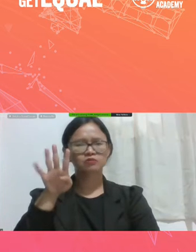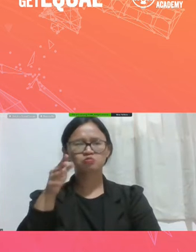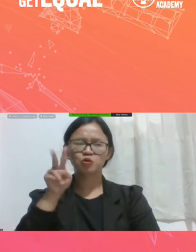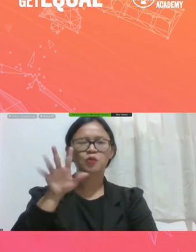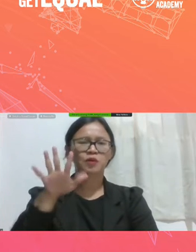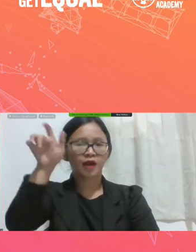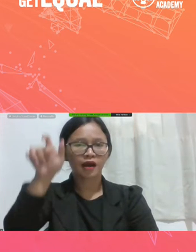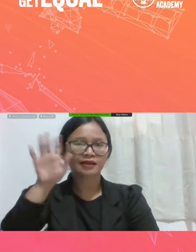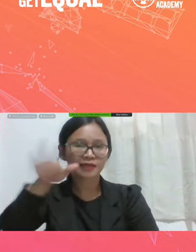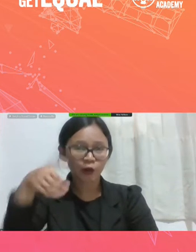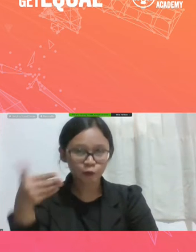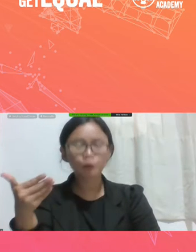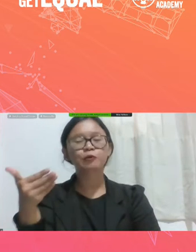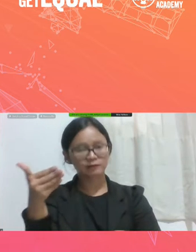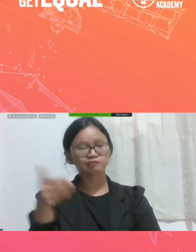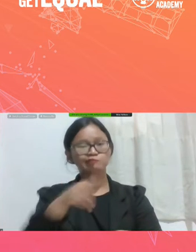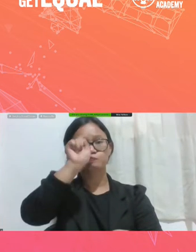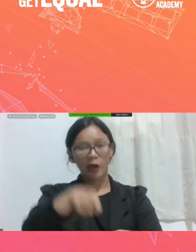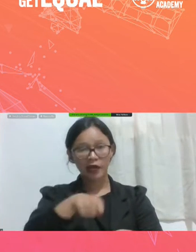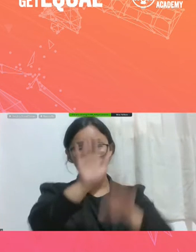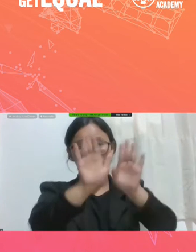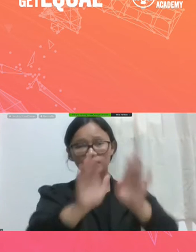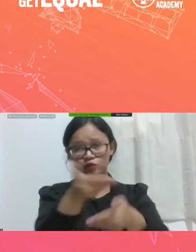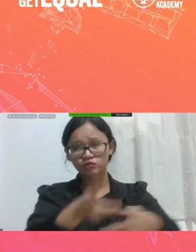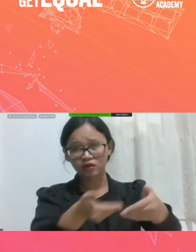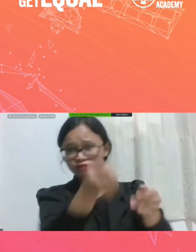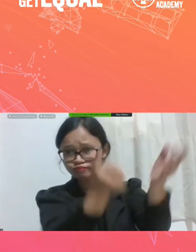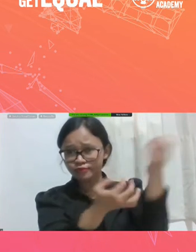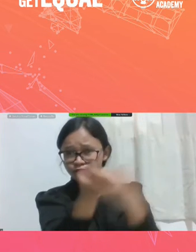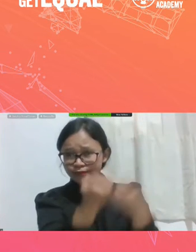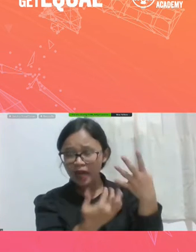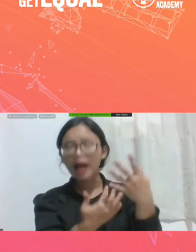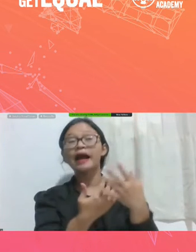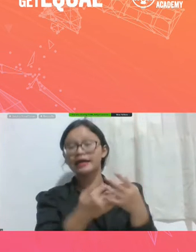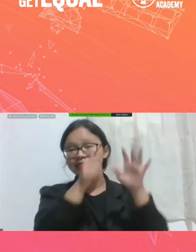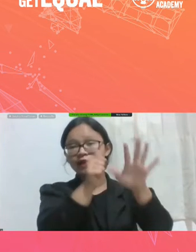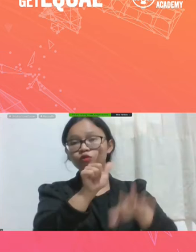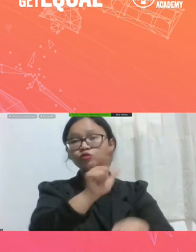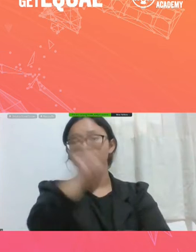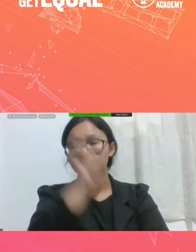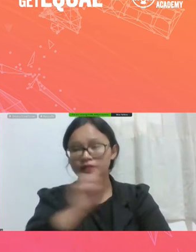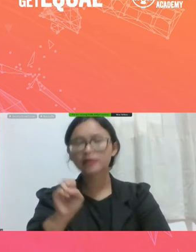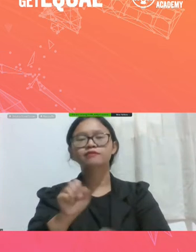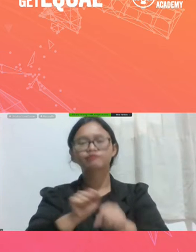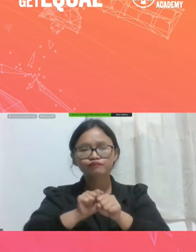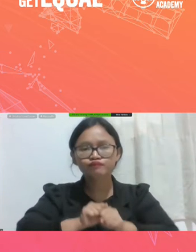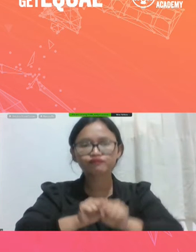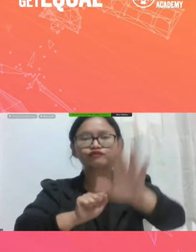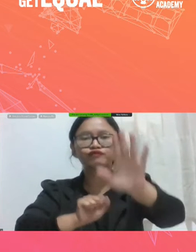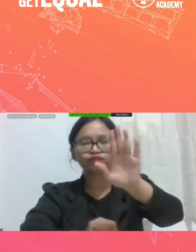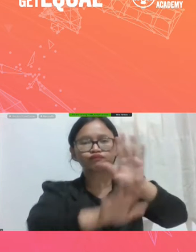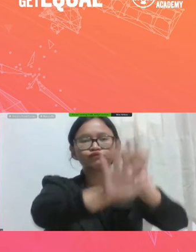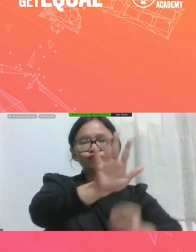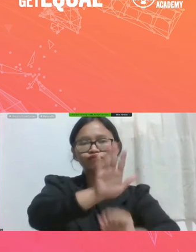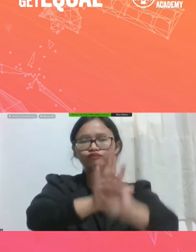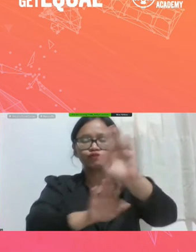itu hampir semuanya menggunakan media sosial. Dan 67% mereka posting, mereka menggunakan media sosial untuk